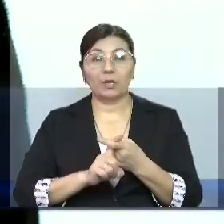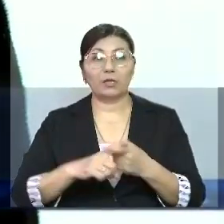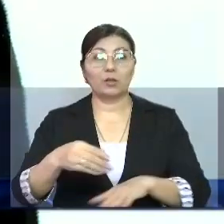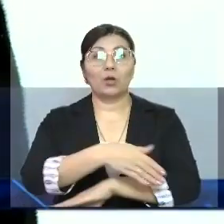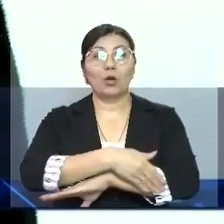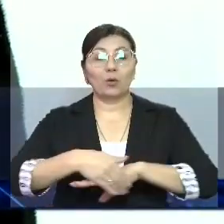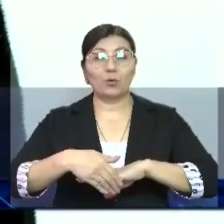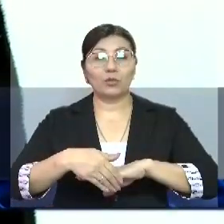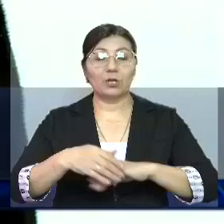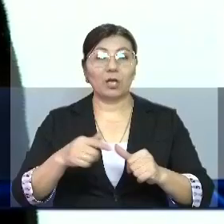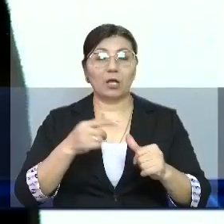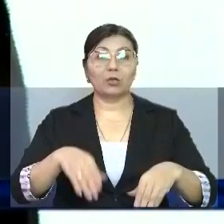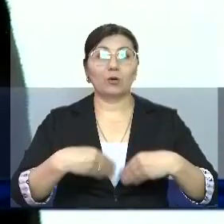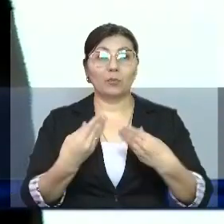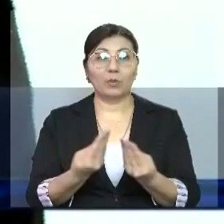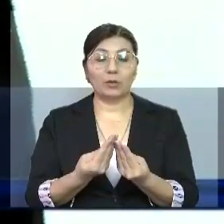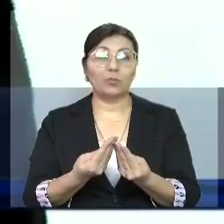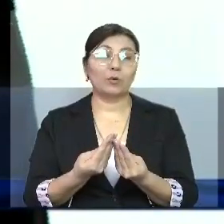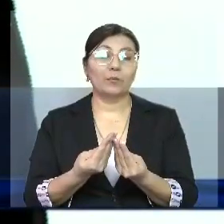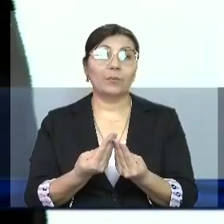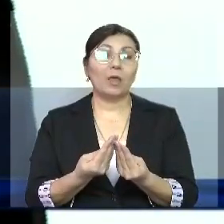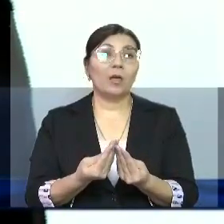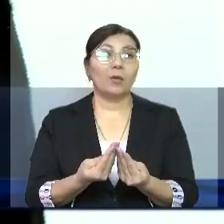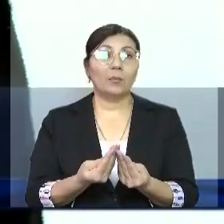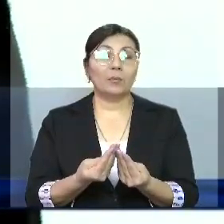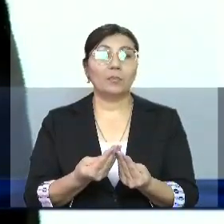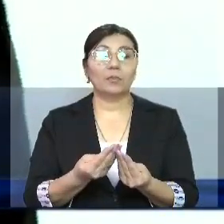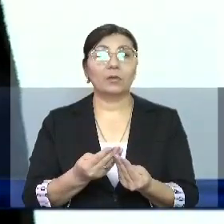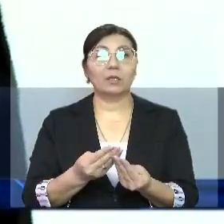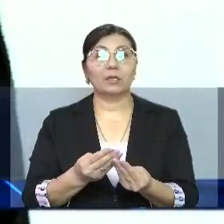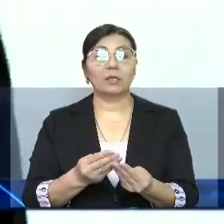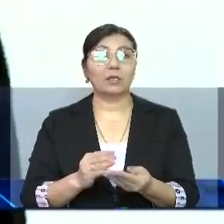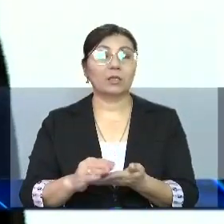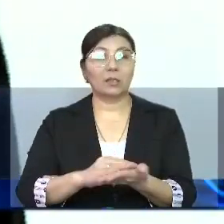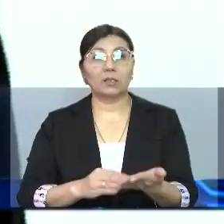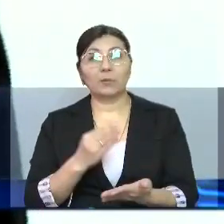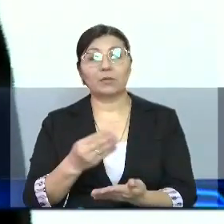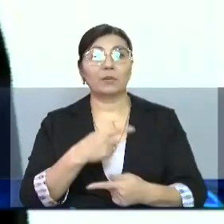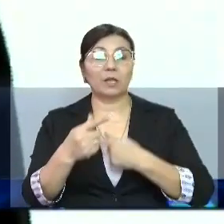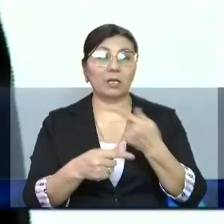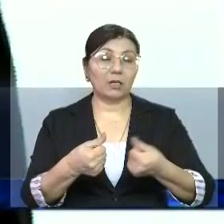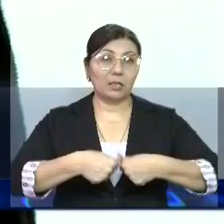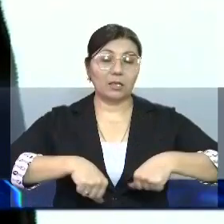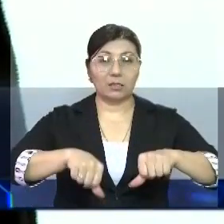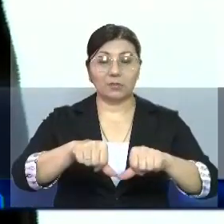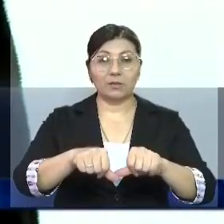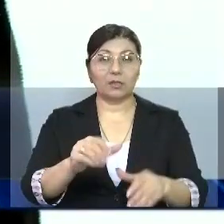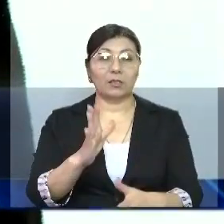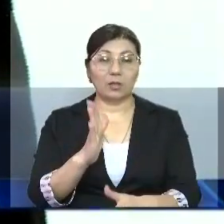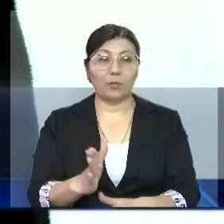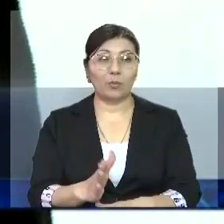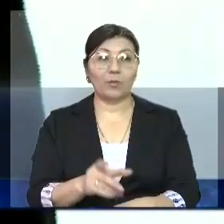қайтату мәселесі ұсыныс болып беріледі. Одан кейін бұл тұрақты комиссияның отырысына салынып, қалалық мәслихаттың содан